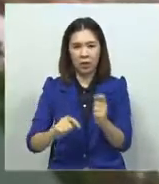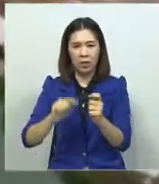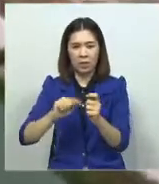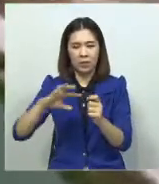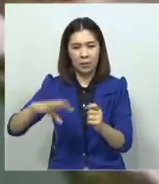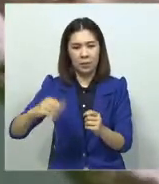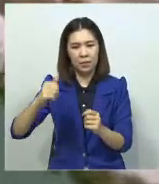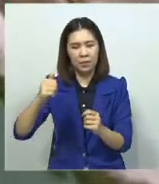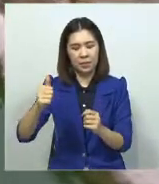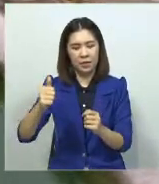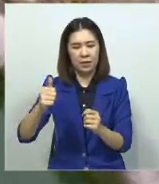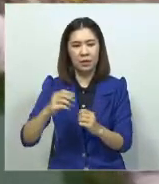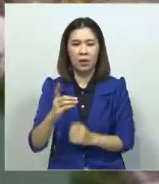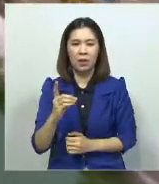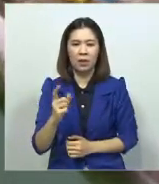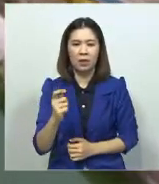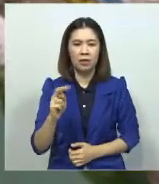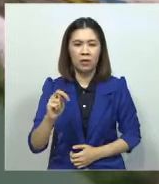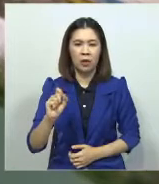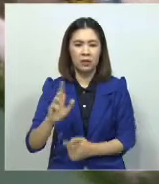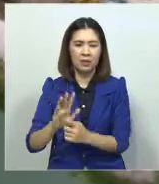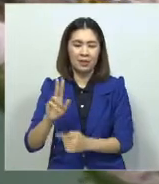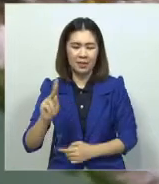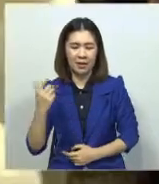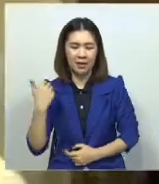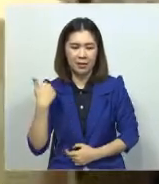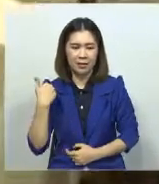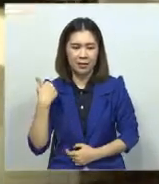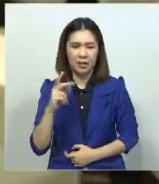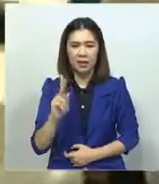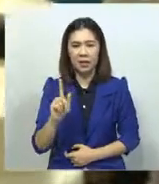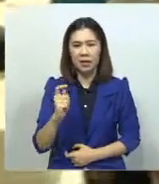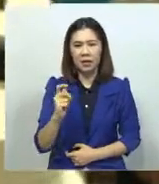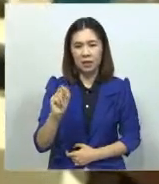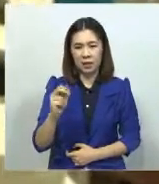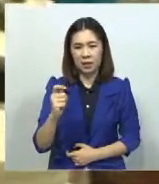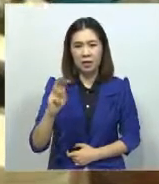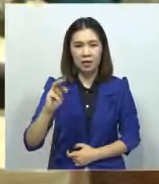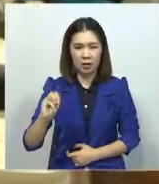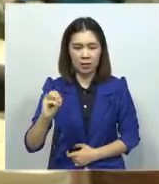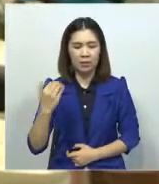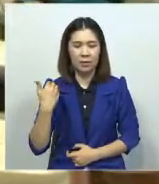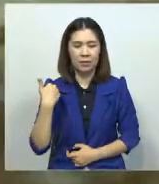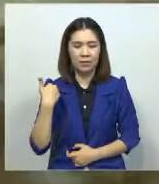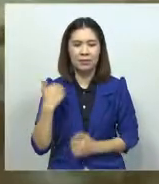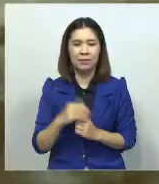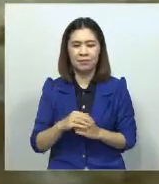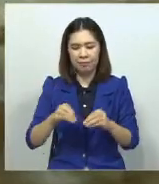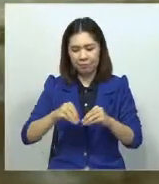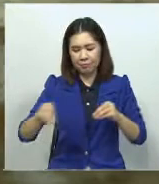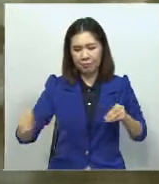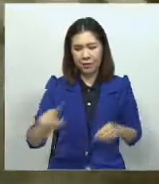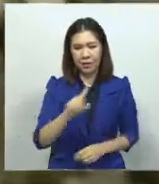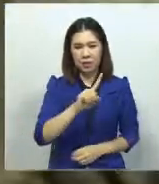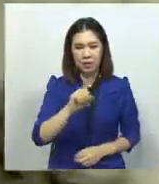องกาญจนดิษฐ์ดอนสักจังหวัดสุราษฎร์ธานีและอำเภอขนอมจังหวัดนครศรีธรรมราชเป็นระยะทางกว่า